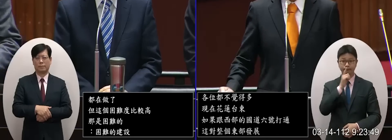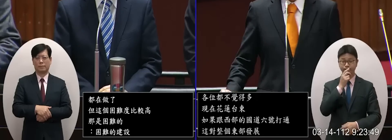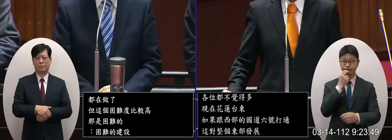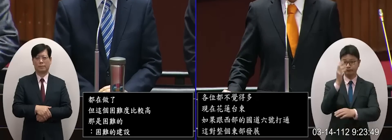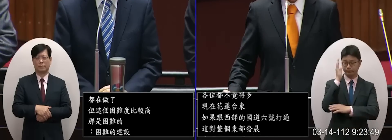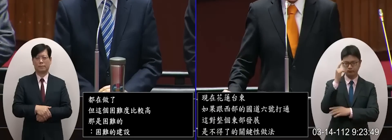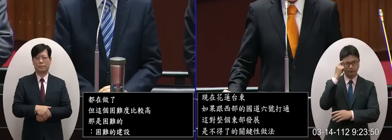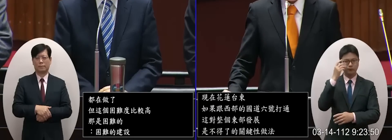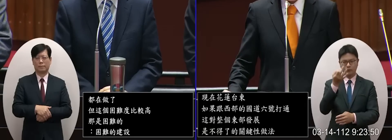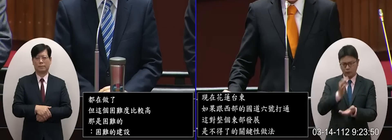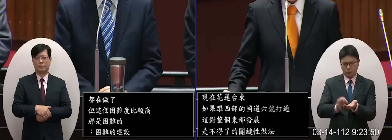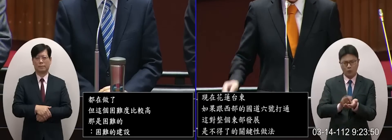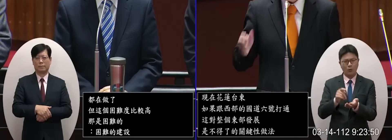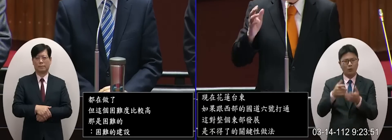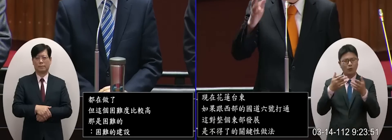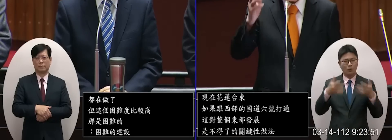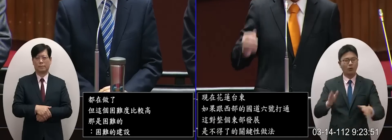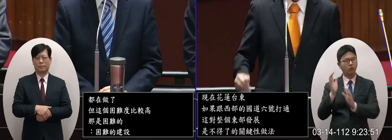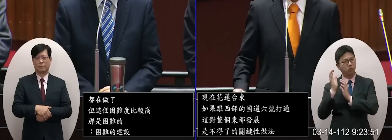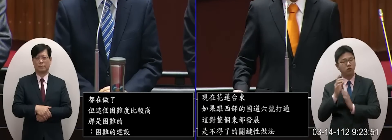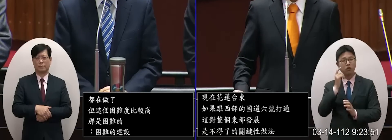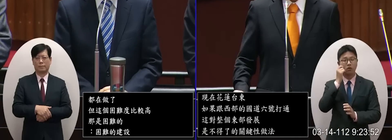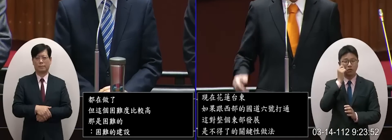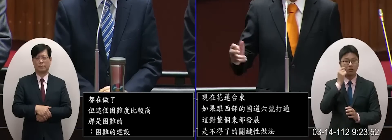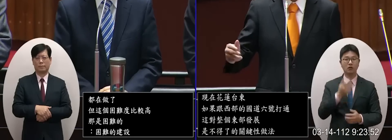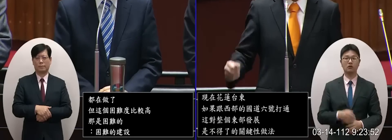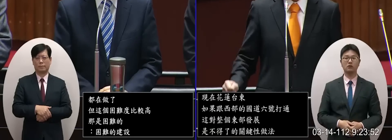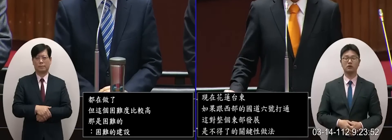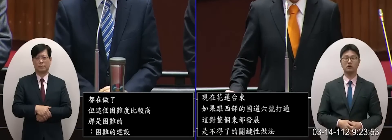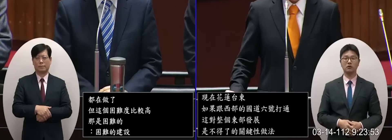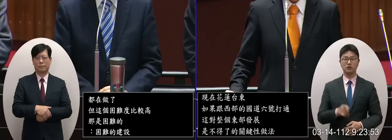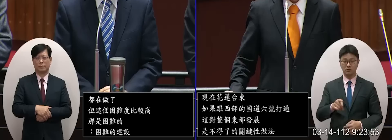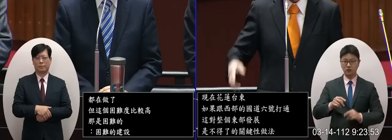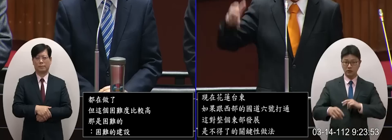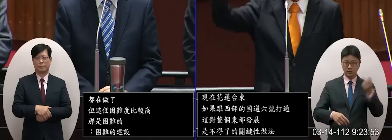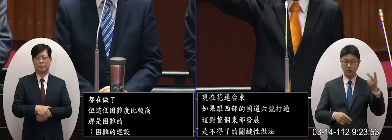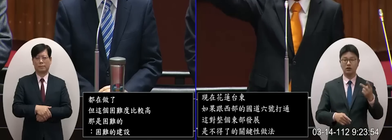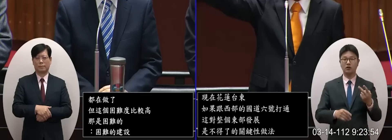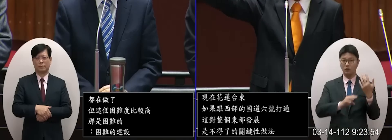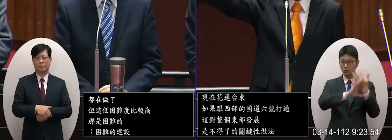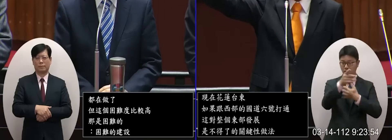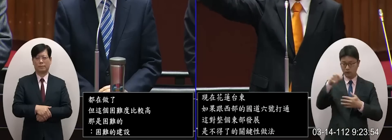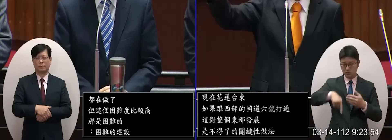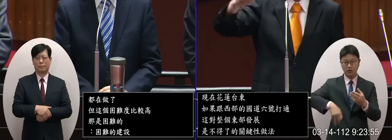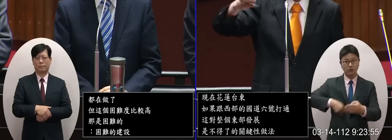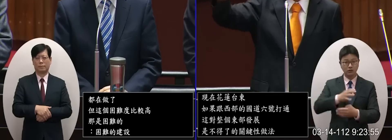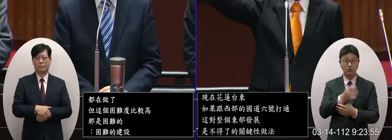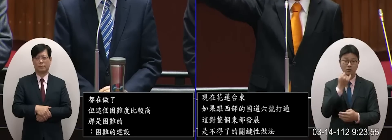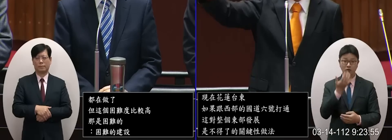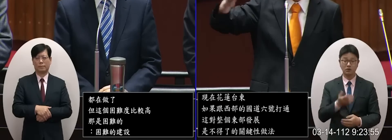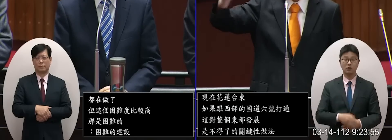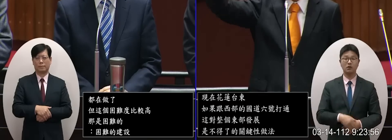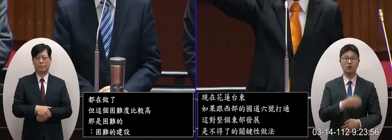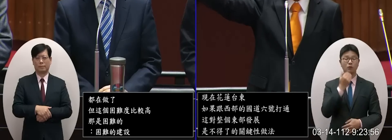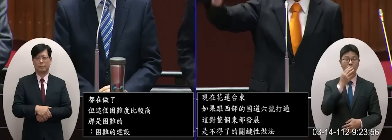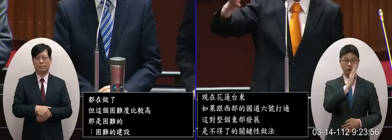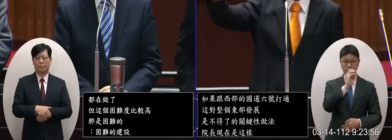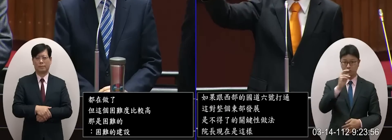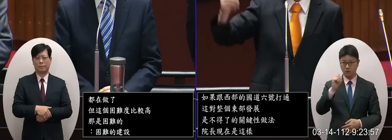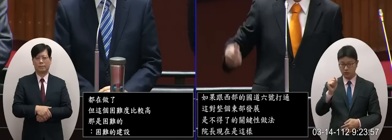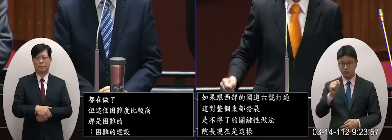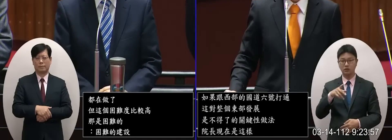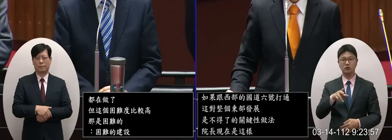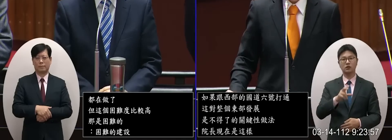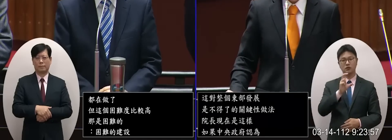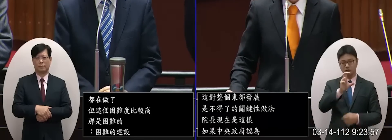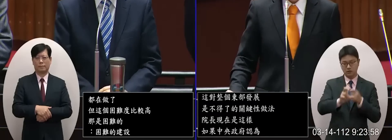得经费太高，我没有办法负责， 是不是？我发国际标，不管是 BOT， 你来做，让你收